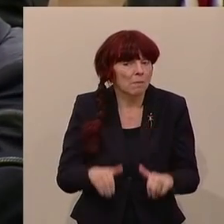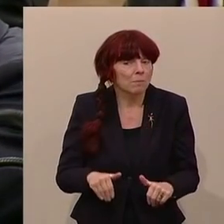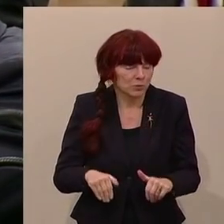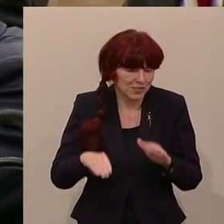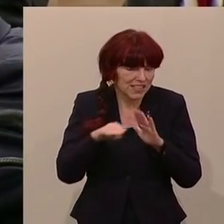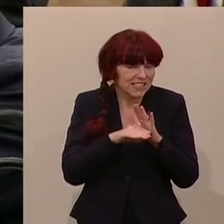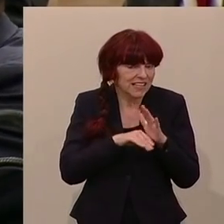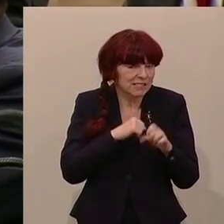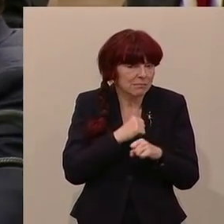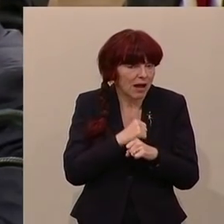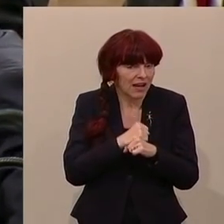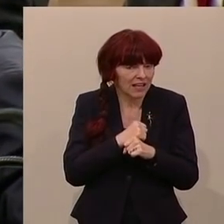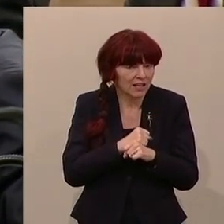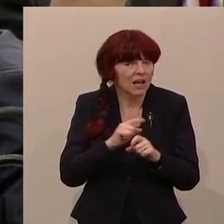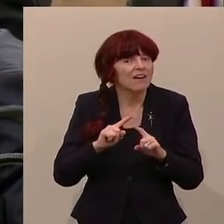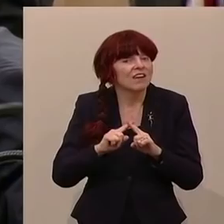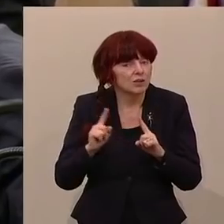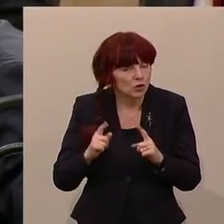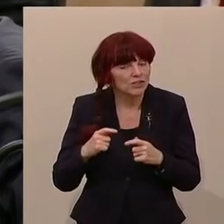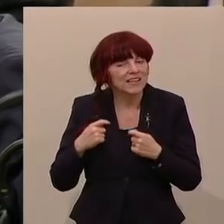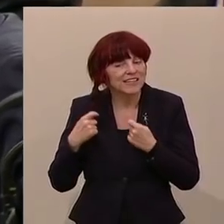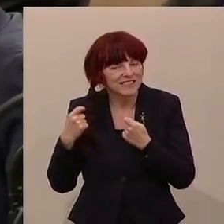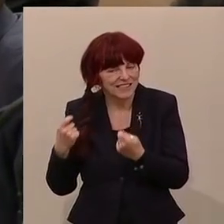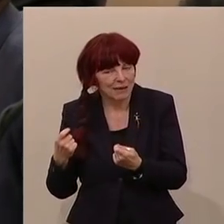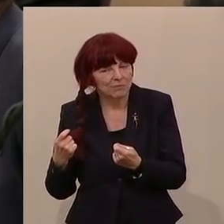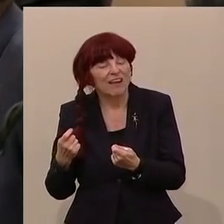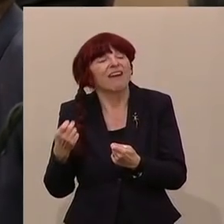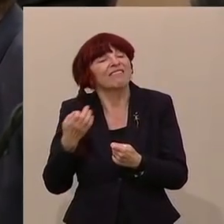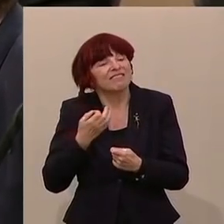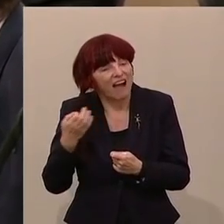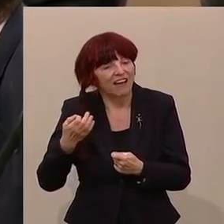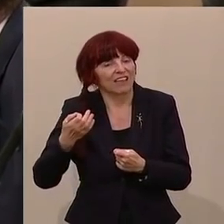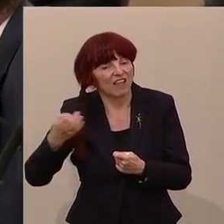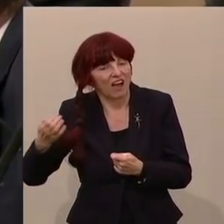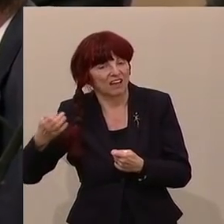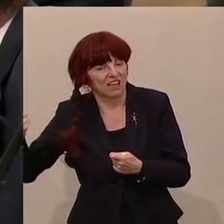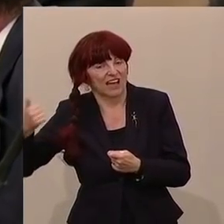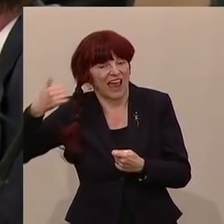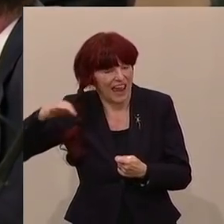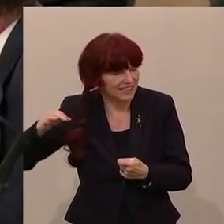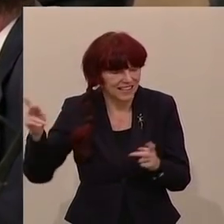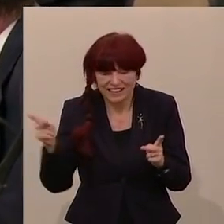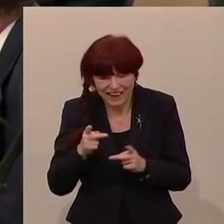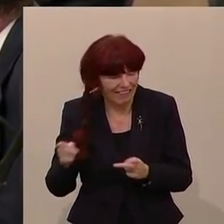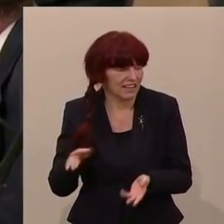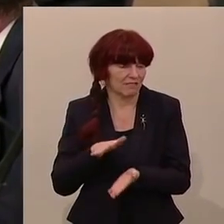das Urlaubsgesetz handeln, weil da gibt es eine tageweise Urlaubskonsumation nicht. Und deshalb ist es so wichtig.